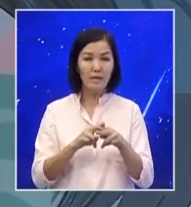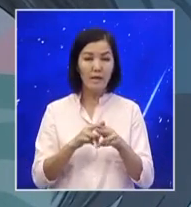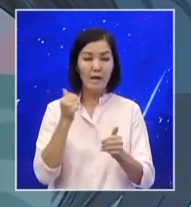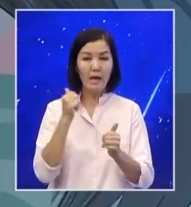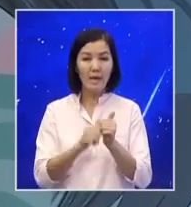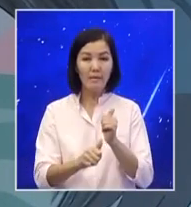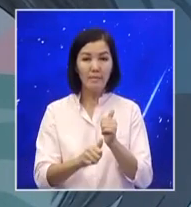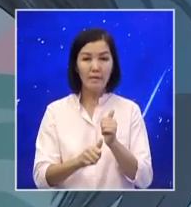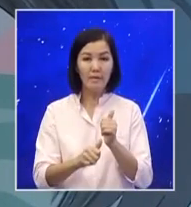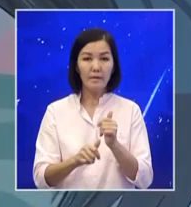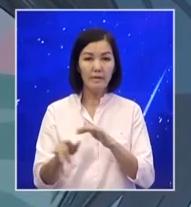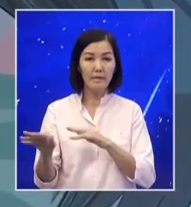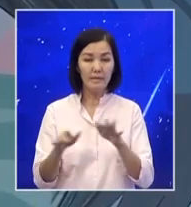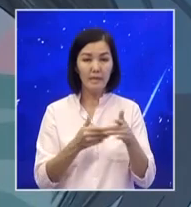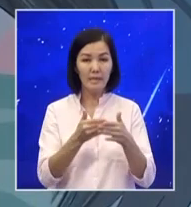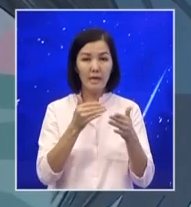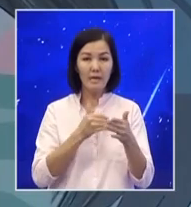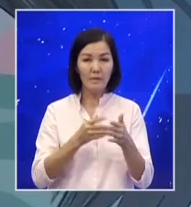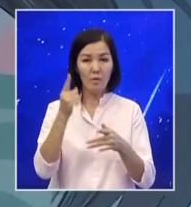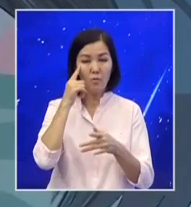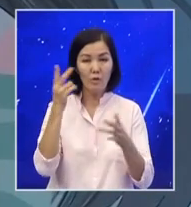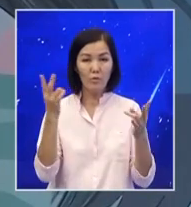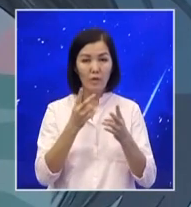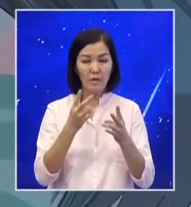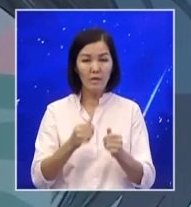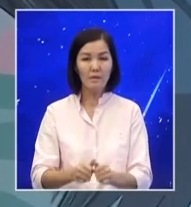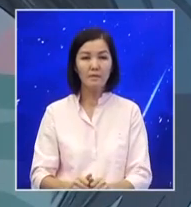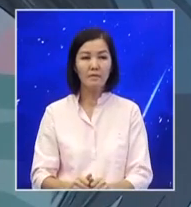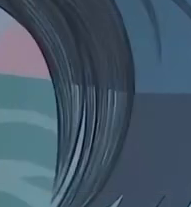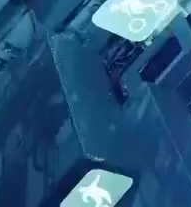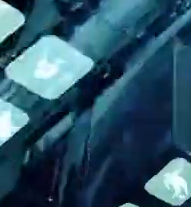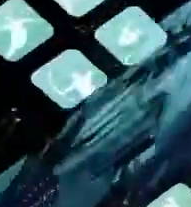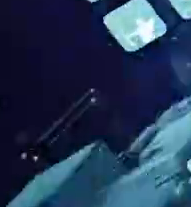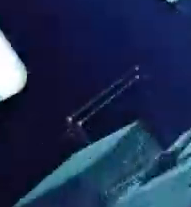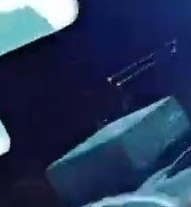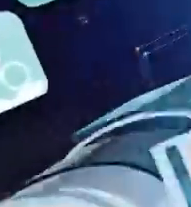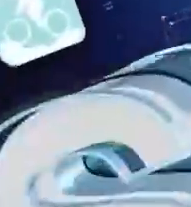әрбір нәрсені істер алдында ойланып бір шешім қабылдайық.